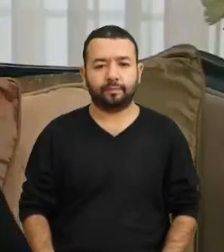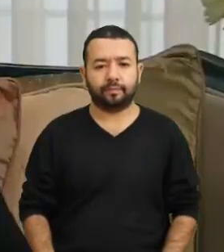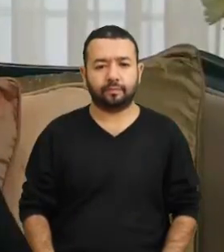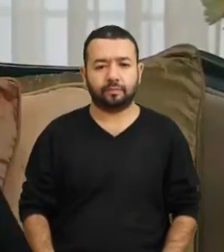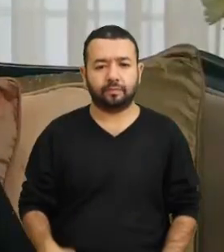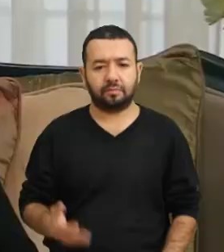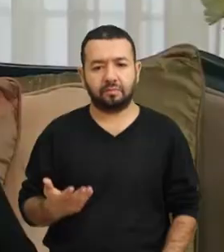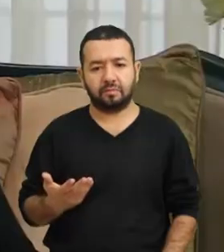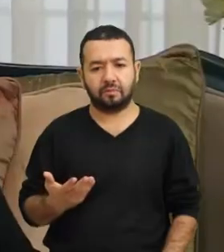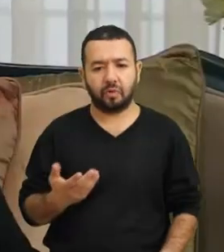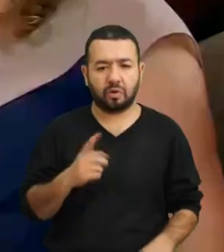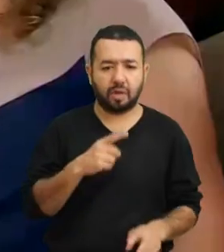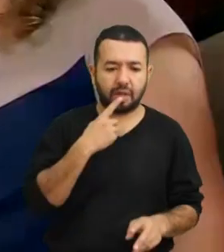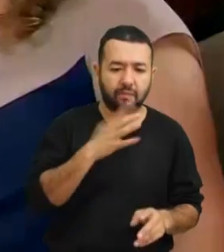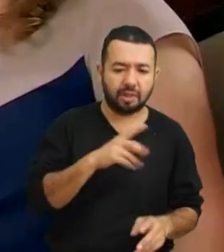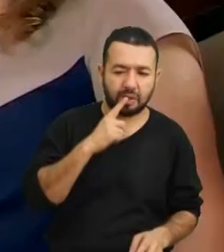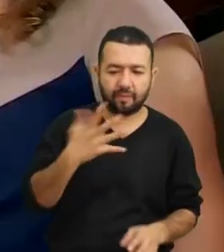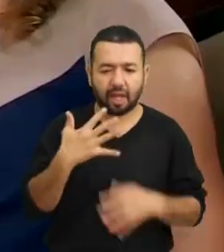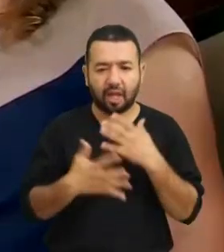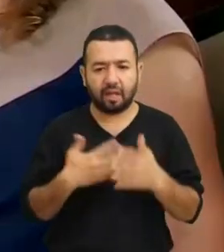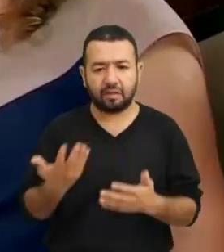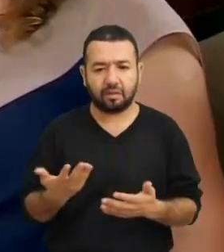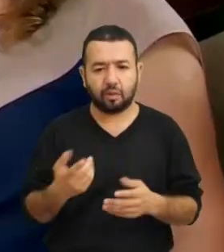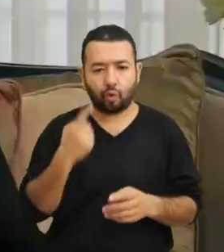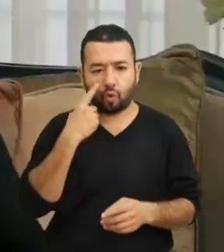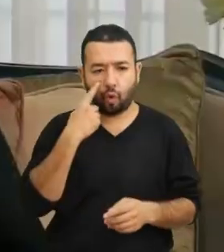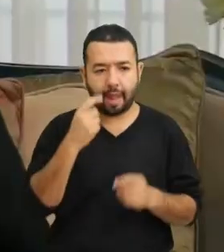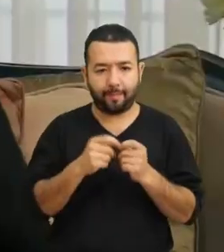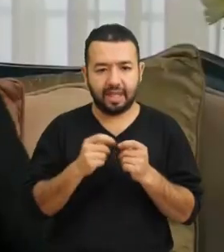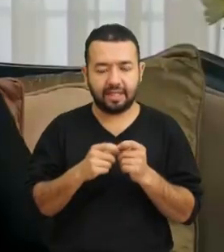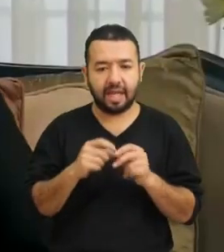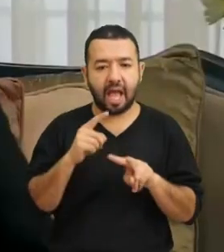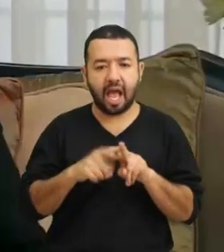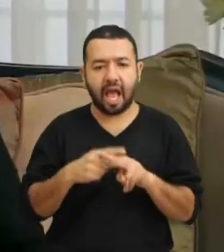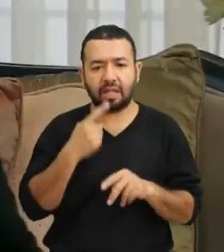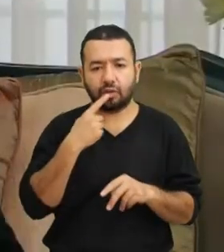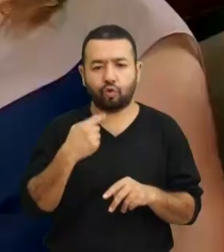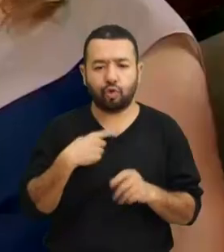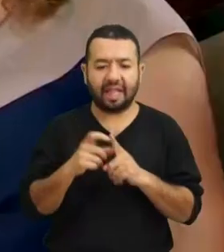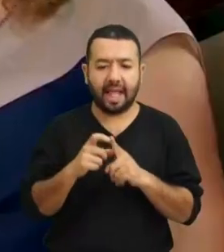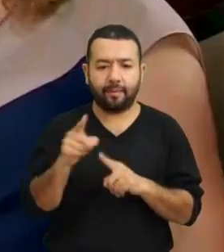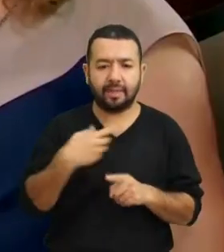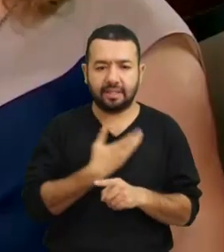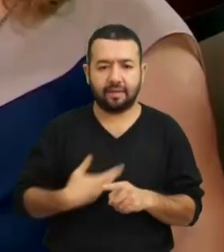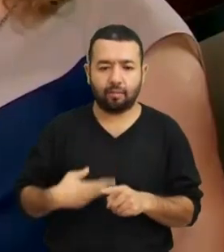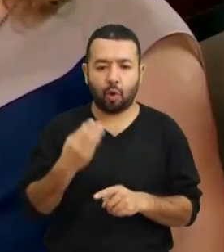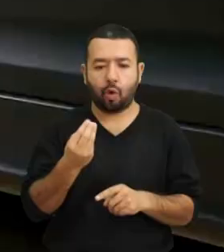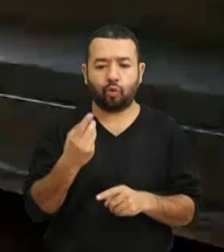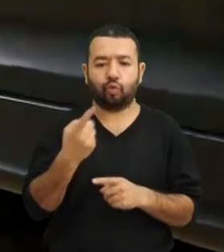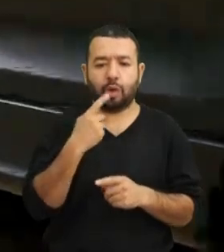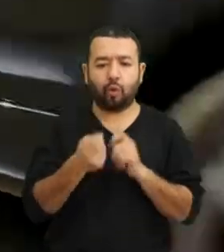O ne halde ona gatti, o ne halde ona gatti ya. Görünen biricik. Atasöz ve deyimleri seviyorum. Çok güzel kullanmışsın